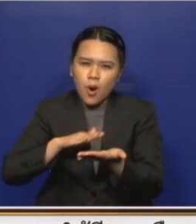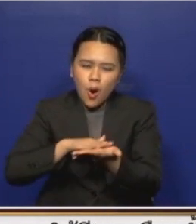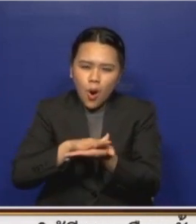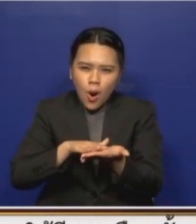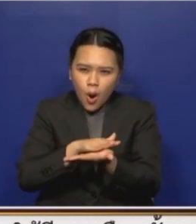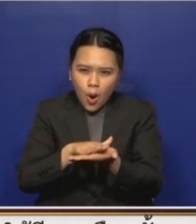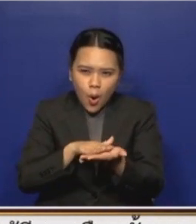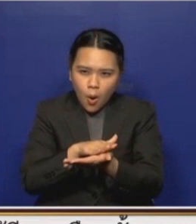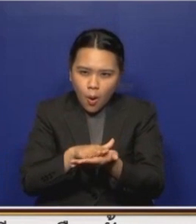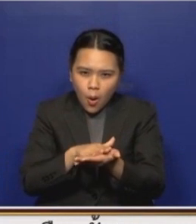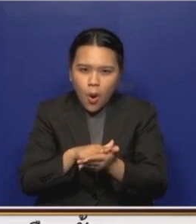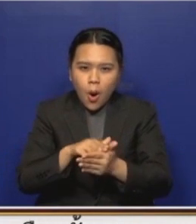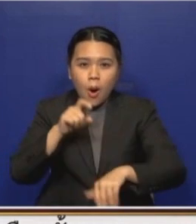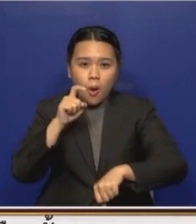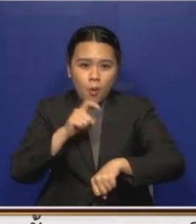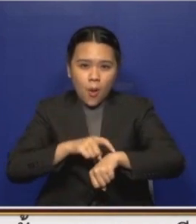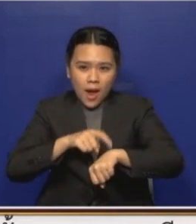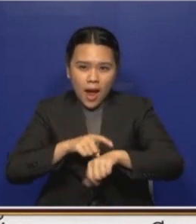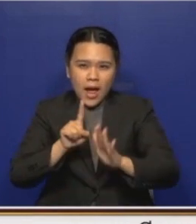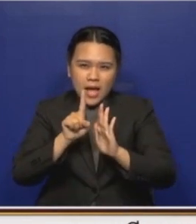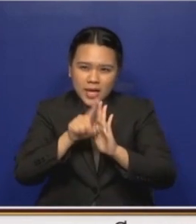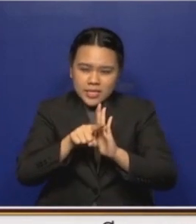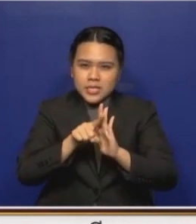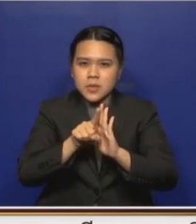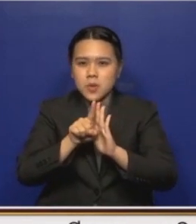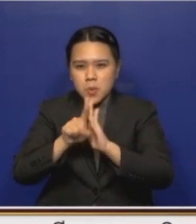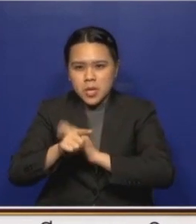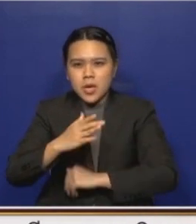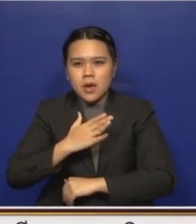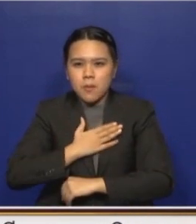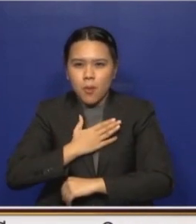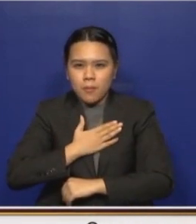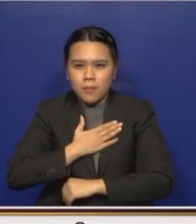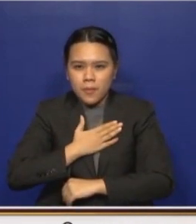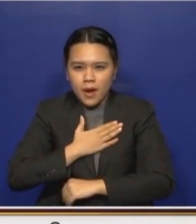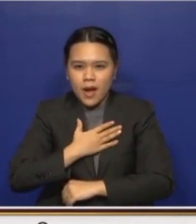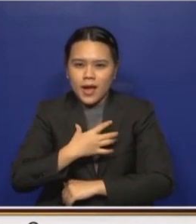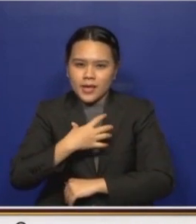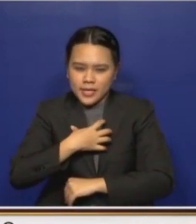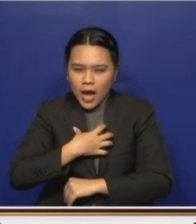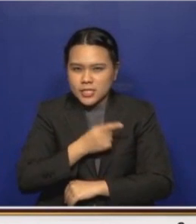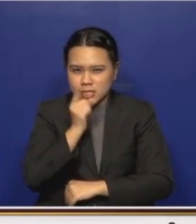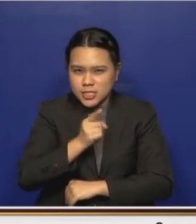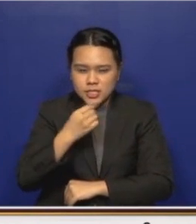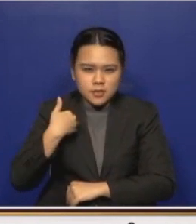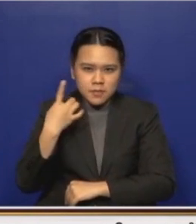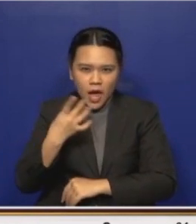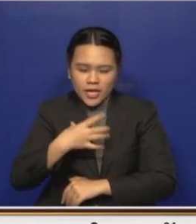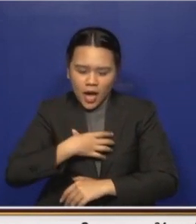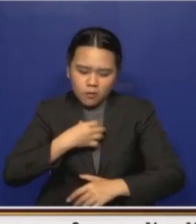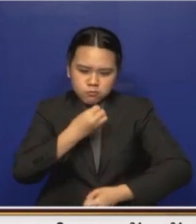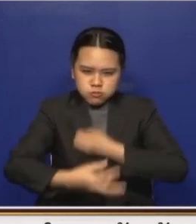ดเผยข้อเท็จจริงเหล่านี้ออกมาว่ามันถึงเวลาที่จะพูดหรือยังฮะผมคิดว่า